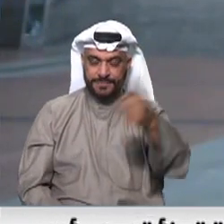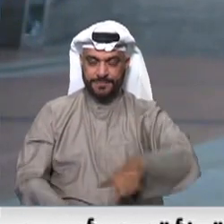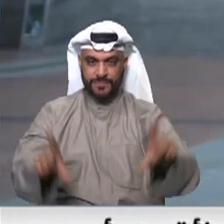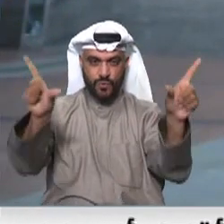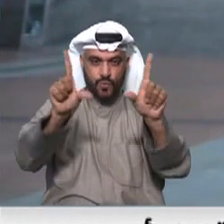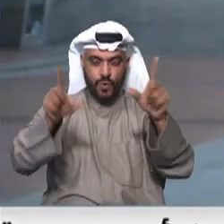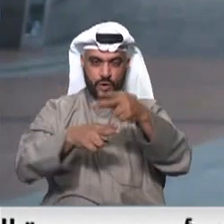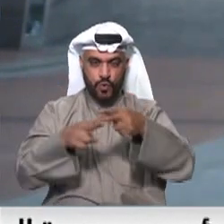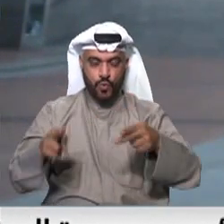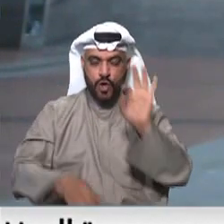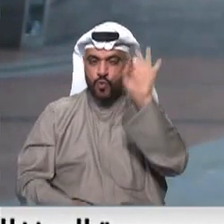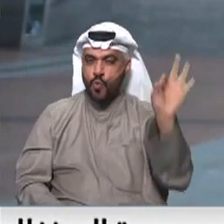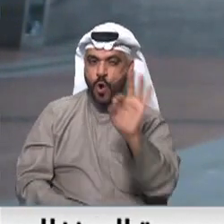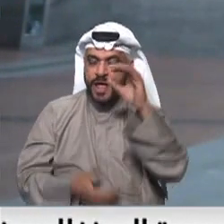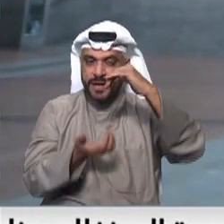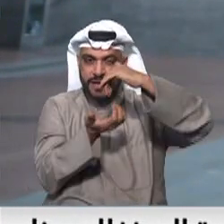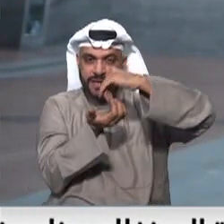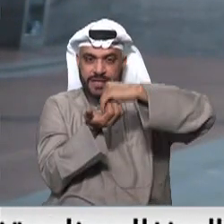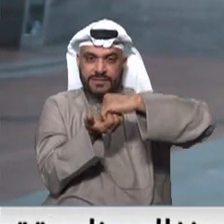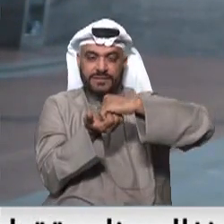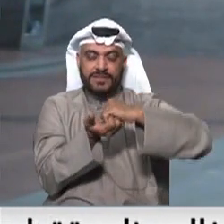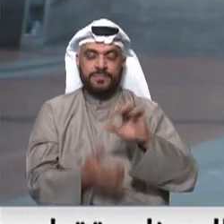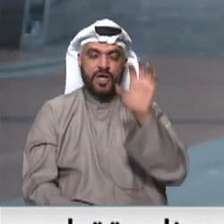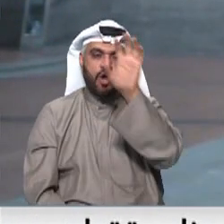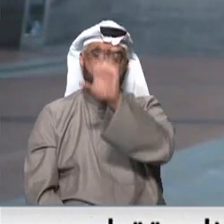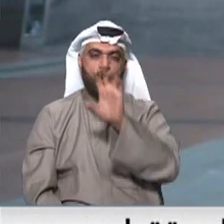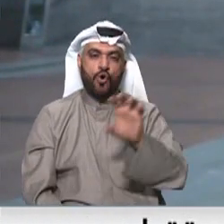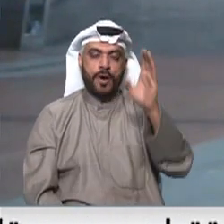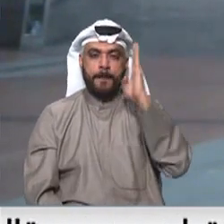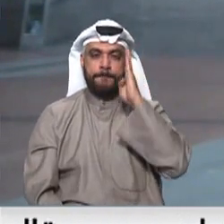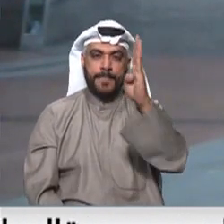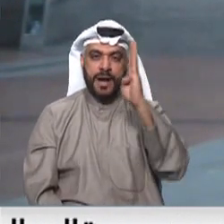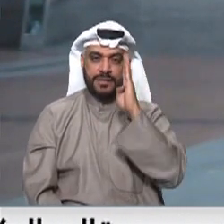إبراهيم لتلفزيون دولة الكويت من أمام مقر البرلمان الأوروبي بروكسل.